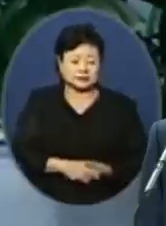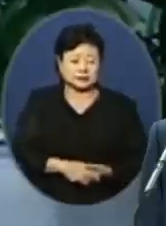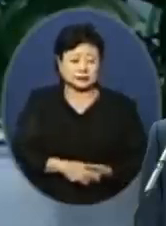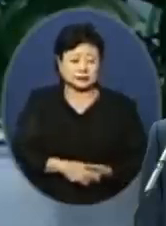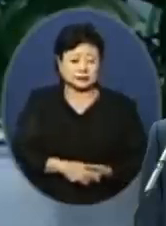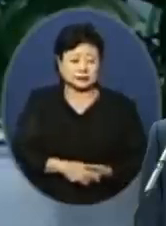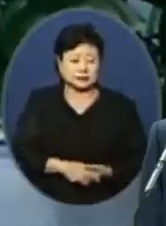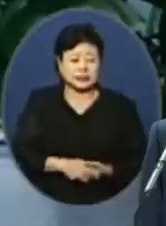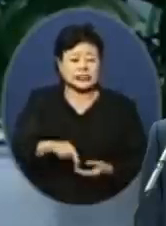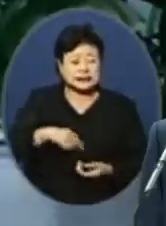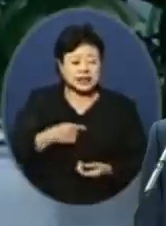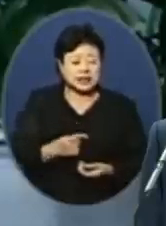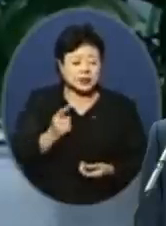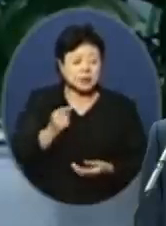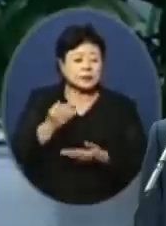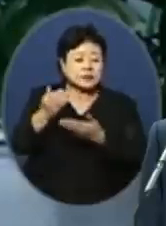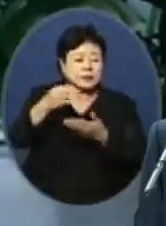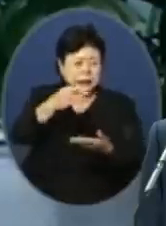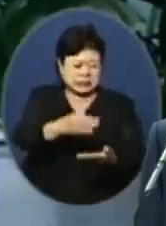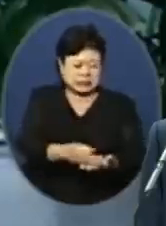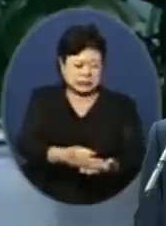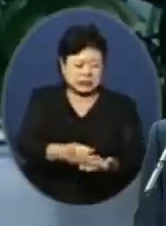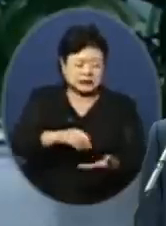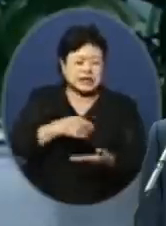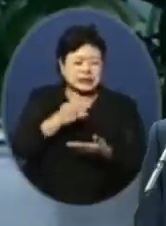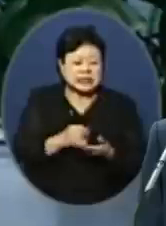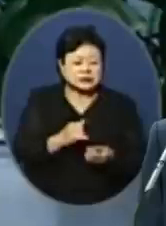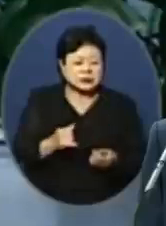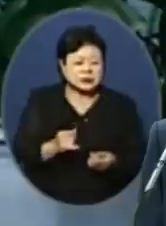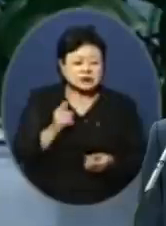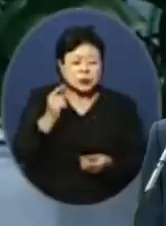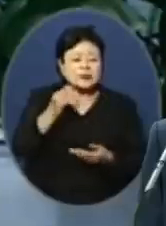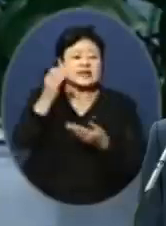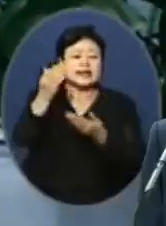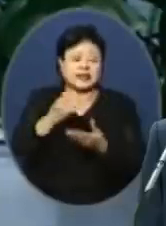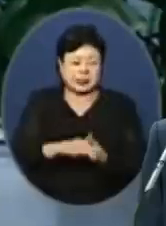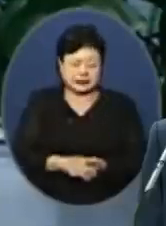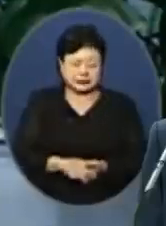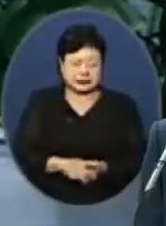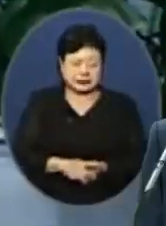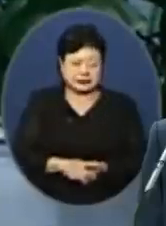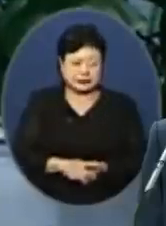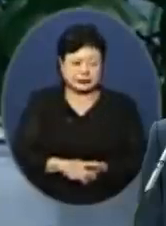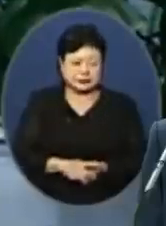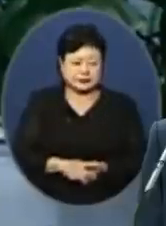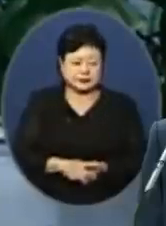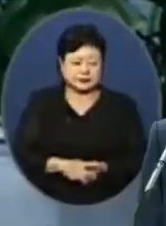것입니다. 무릇 자기를 높이는 자는 낮아지고 자기를 낮추는 자는 높아지리라고 하는 것입니다.